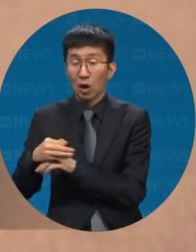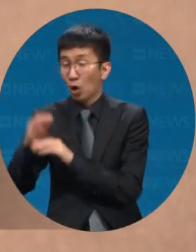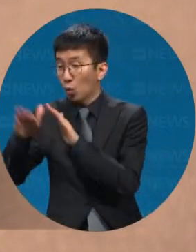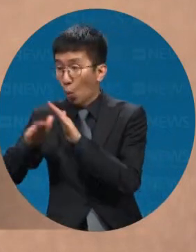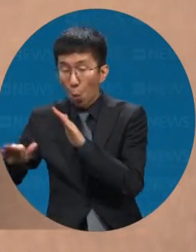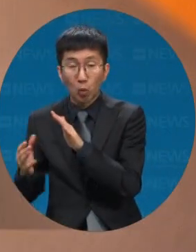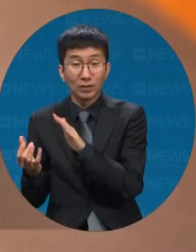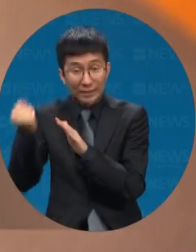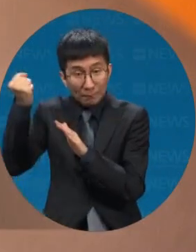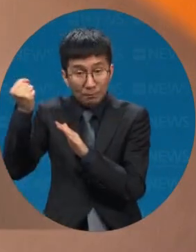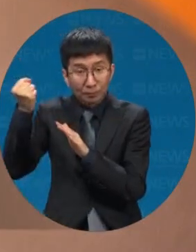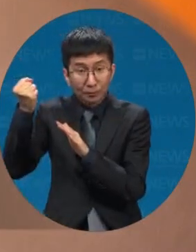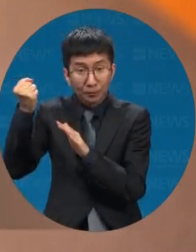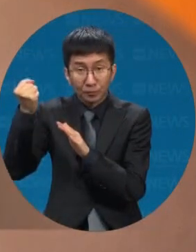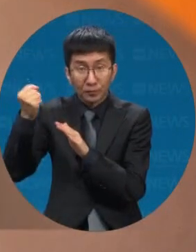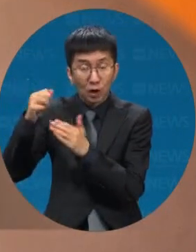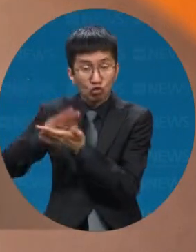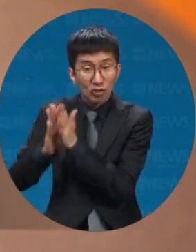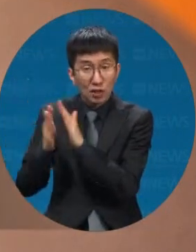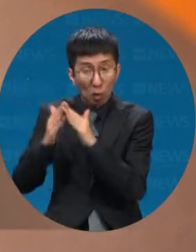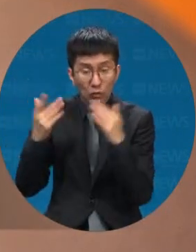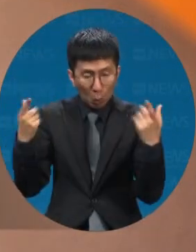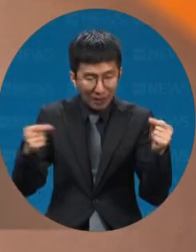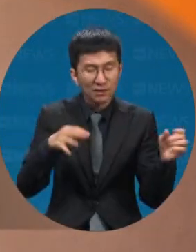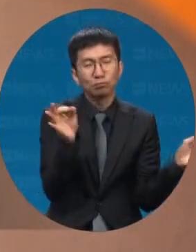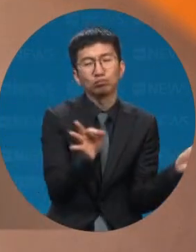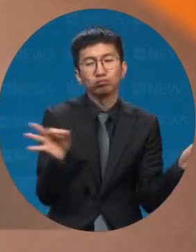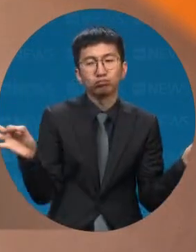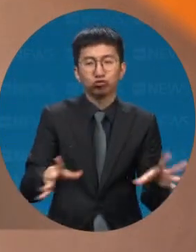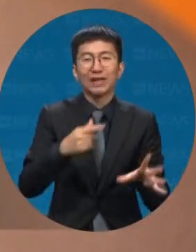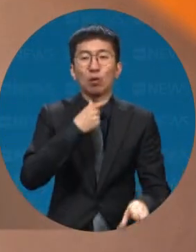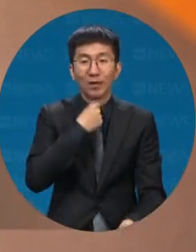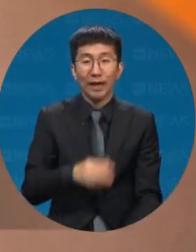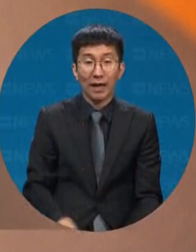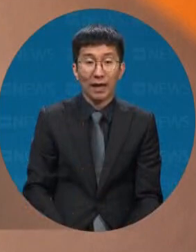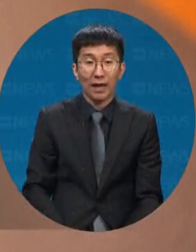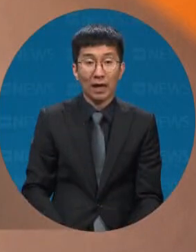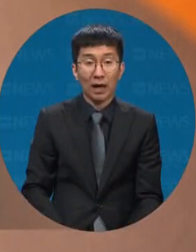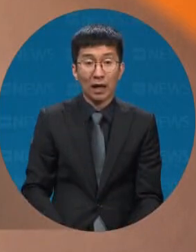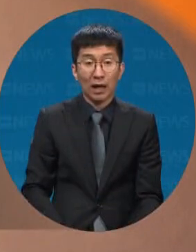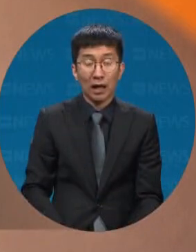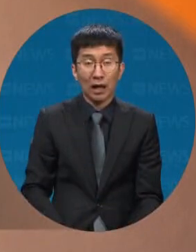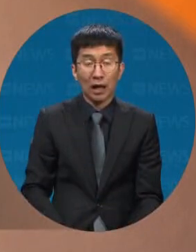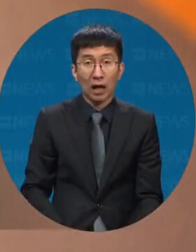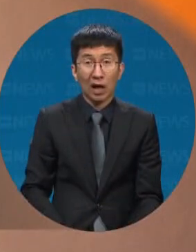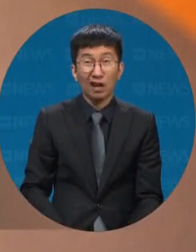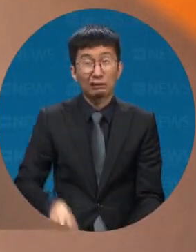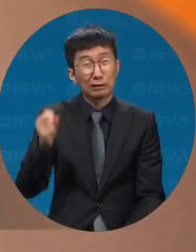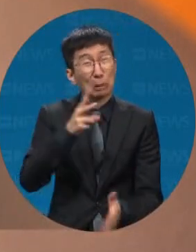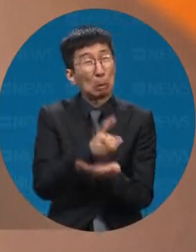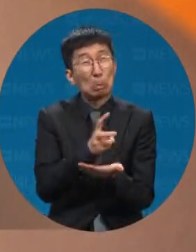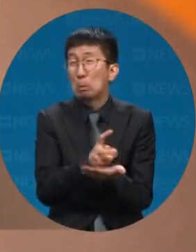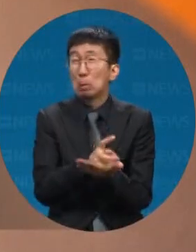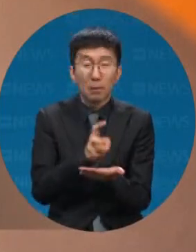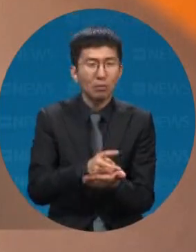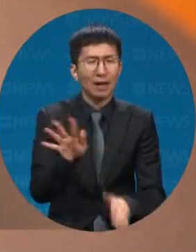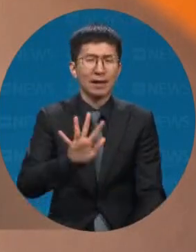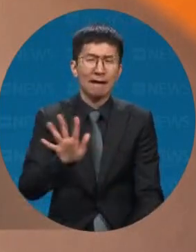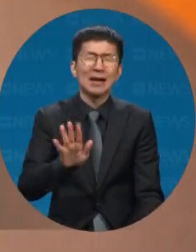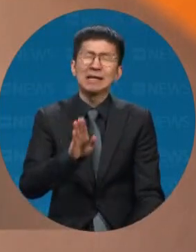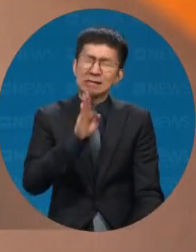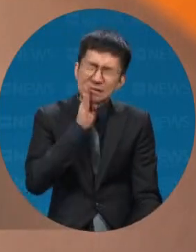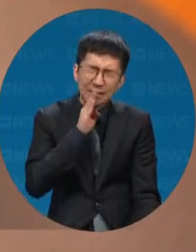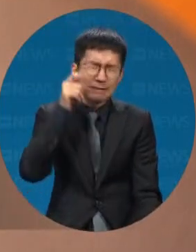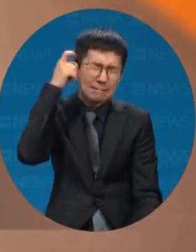공약을 했고 제도적으로 만 복지로 시행하는 게 아니고 그 학생에게 사람의 온기를 느끼게 해주는 거라고 보면 될